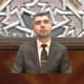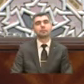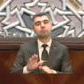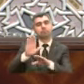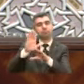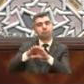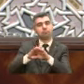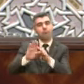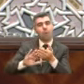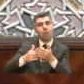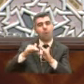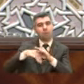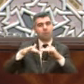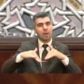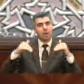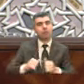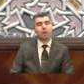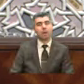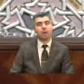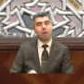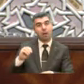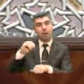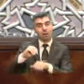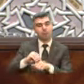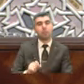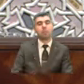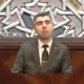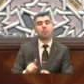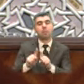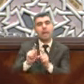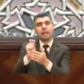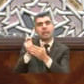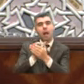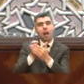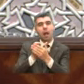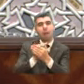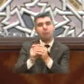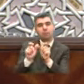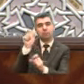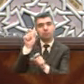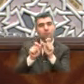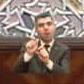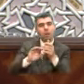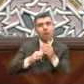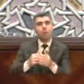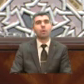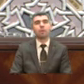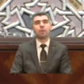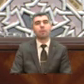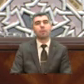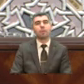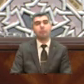السيدات والسادة النواب، أود الإشارة فيما يخص الطلبات المقدمة من لدن السيدات والسادة النواب بناء على